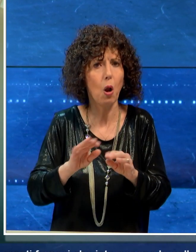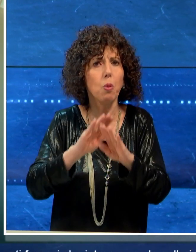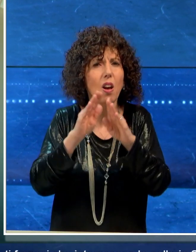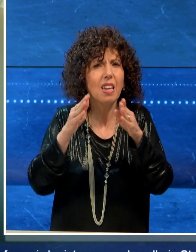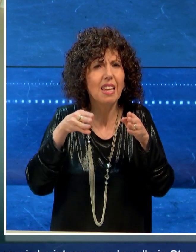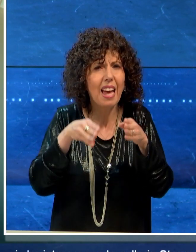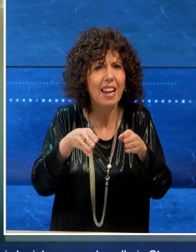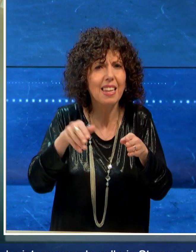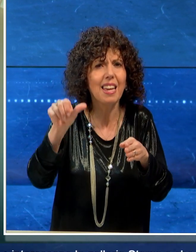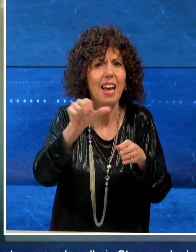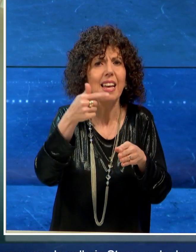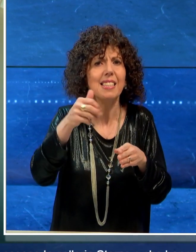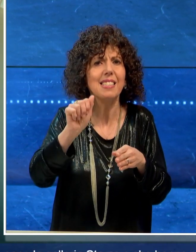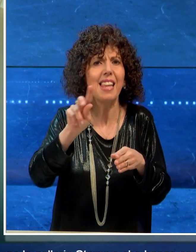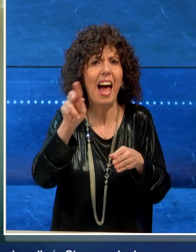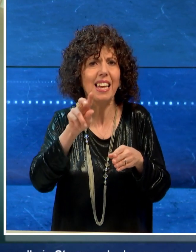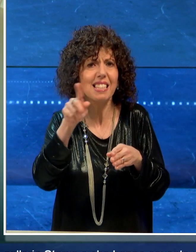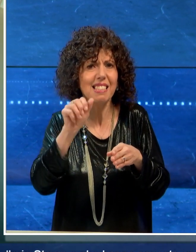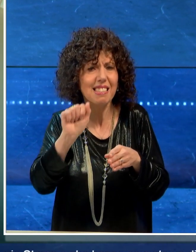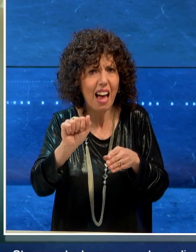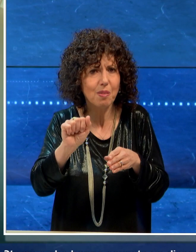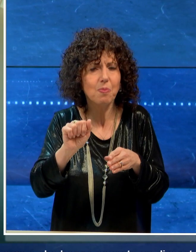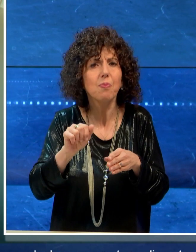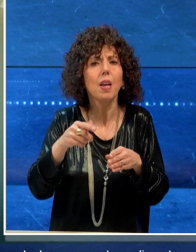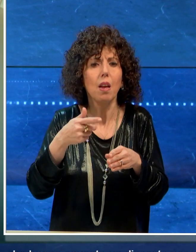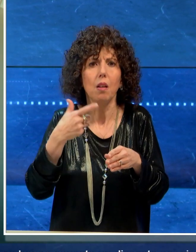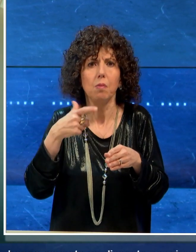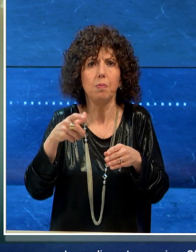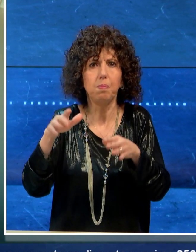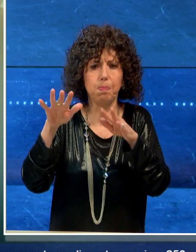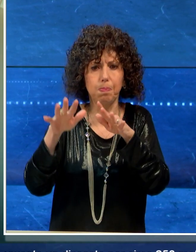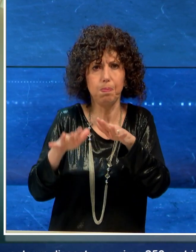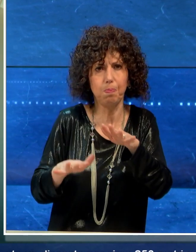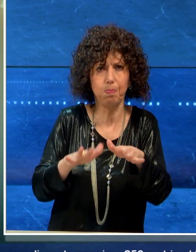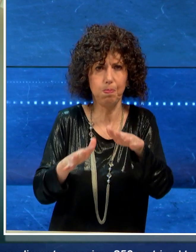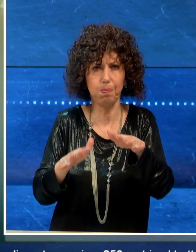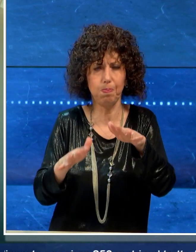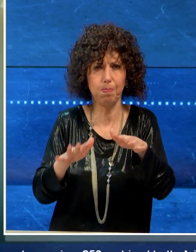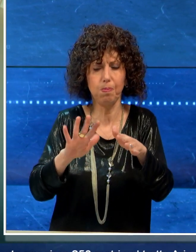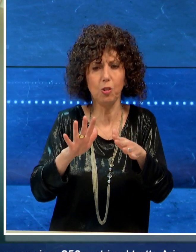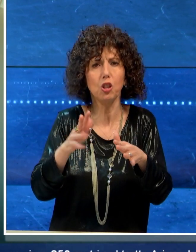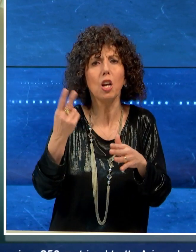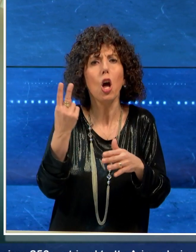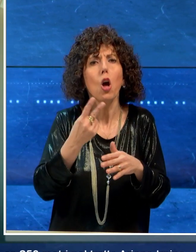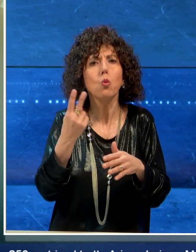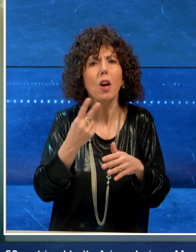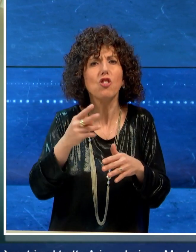galleria Starza e che hanno Cusato un dissesto per circa